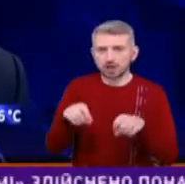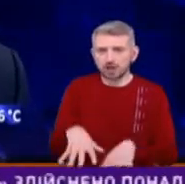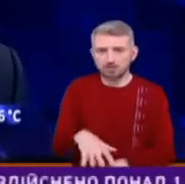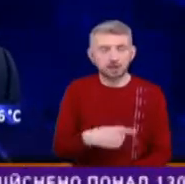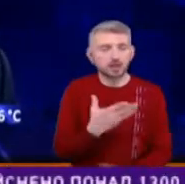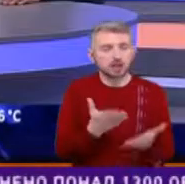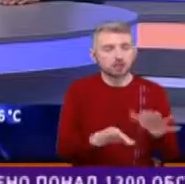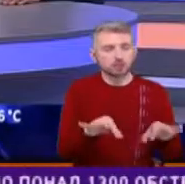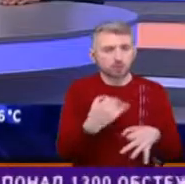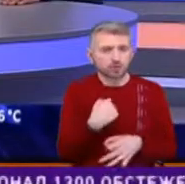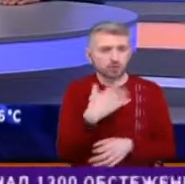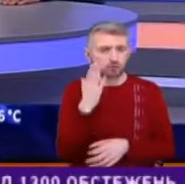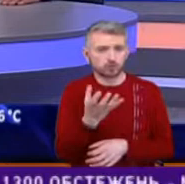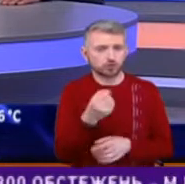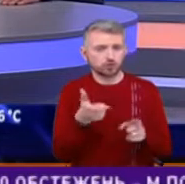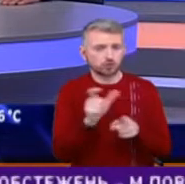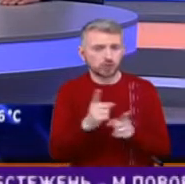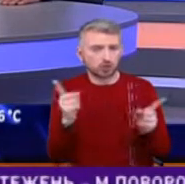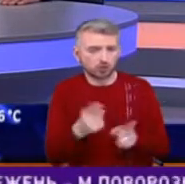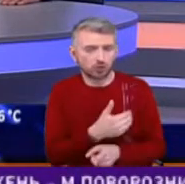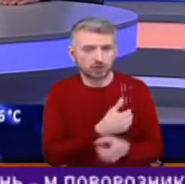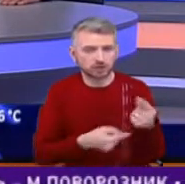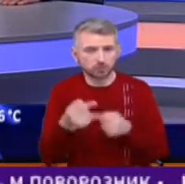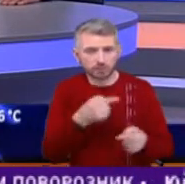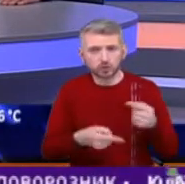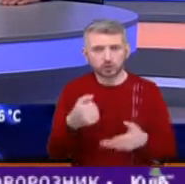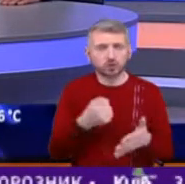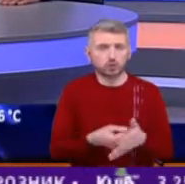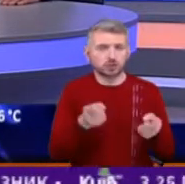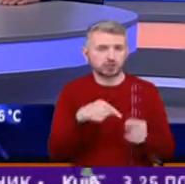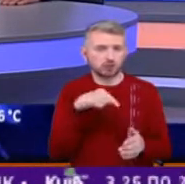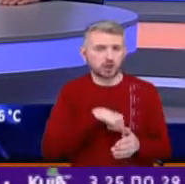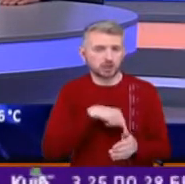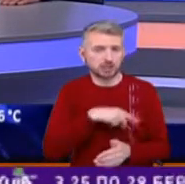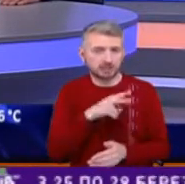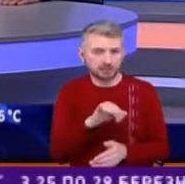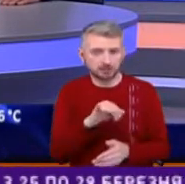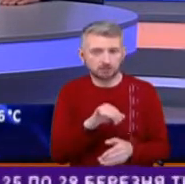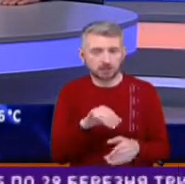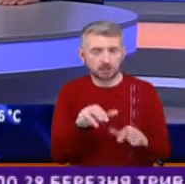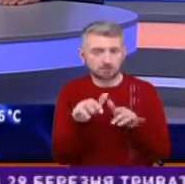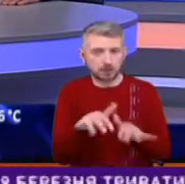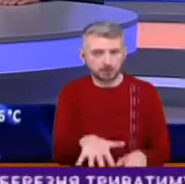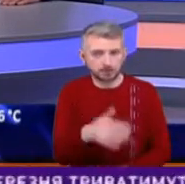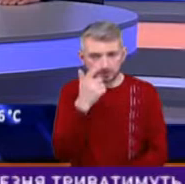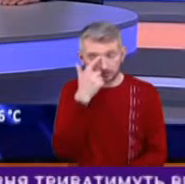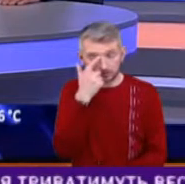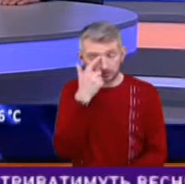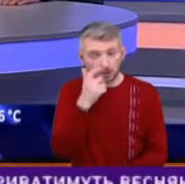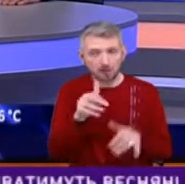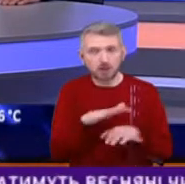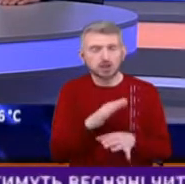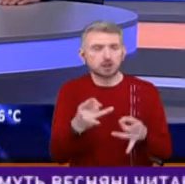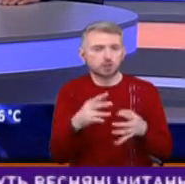От якщо можна, я би ще дуже коротко хотіла би повернутися до дійсно характеристики кампанії. Кампанія, вона не